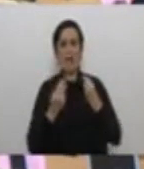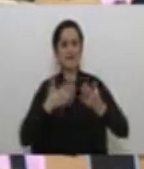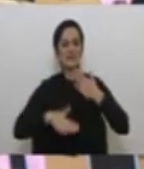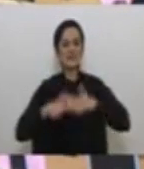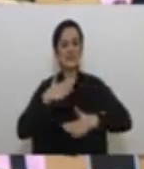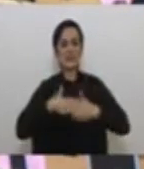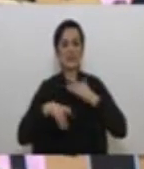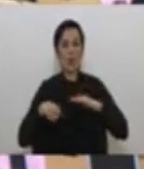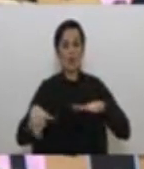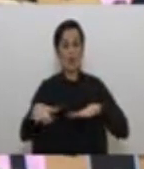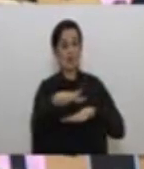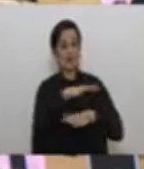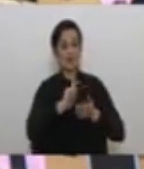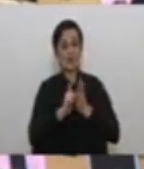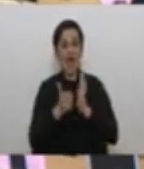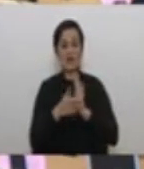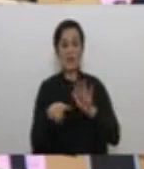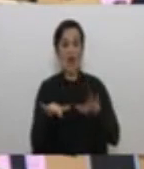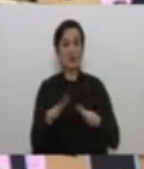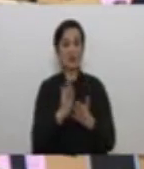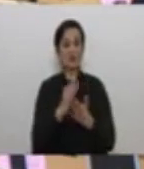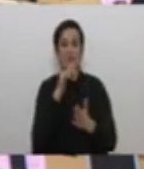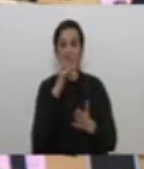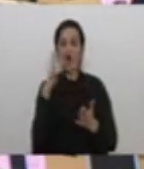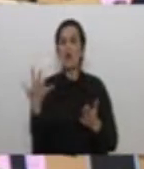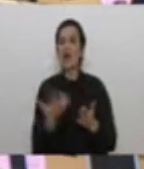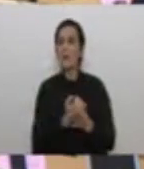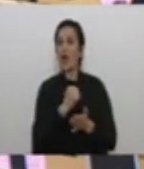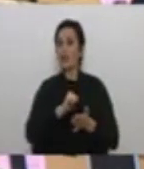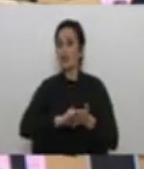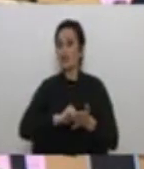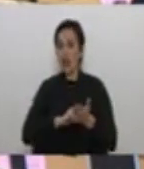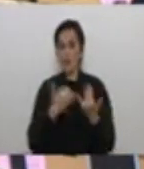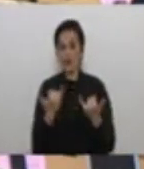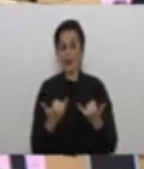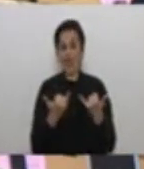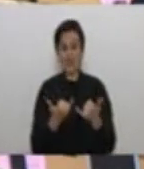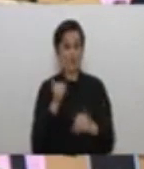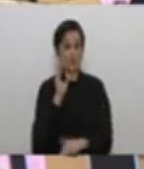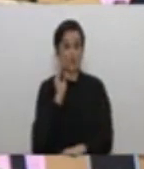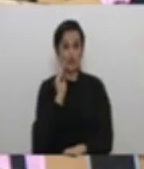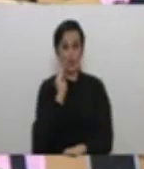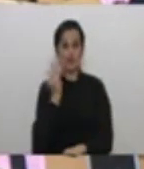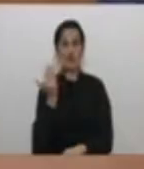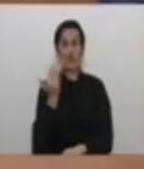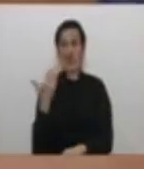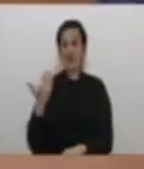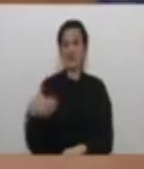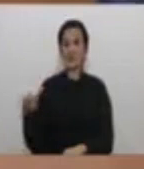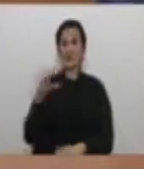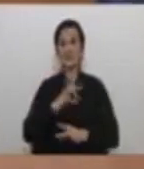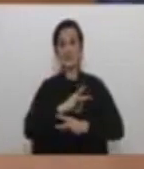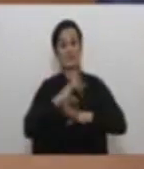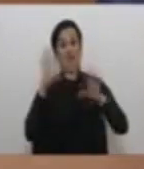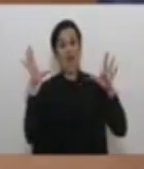რომელსაც ამ დარბაზში აქვს ადგილი თითქოს გამარჯვების გამო. და დღეს, როდესაც თქვენ აქეთ ამხარეს ზეიმობთ